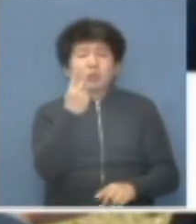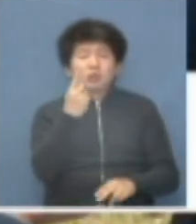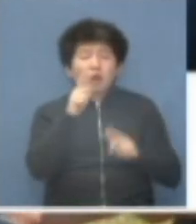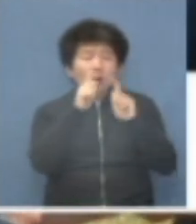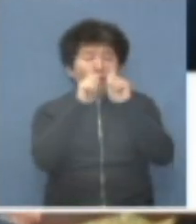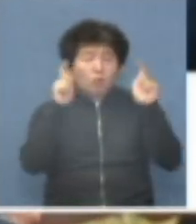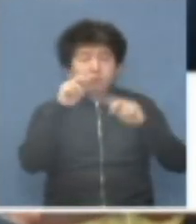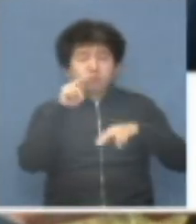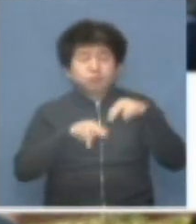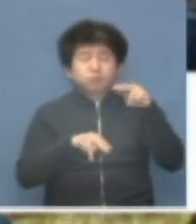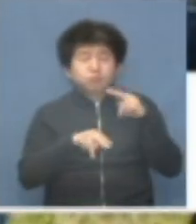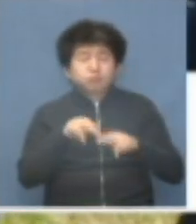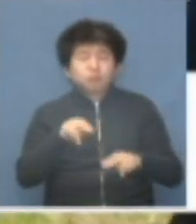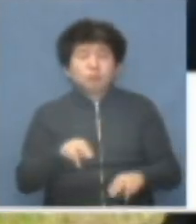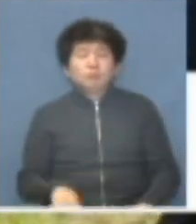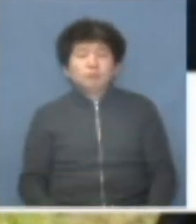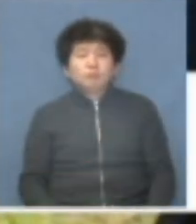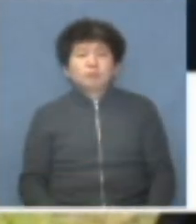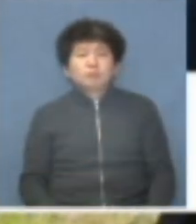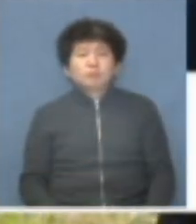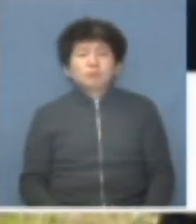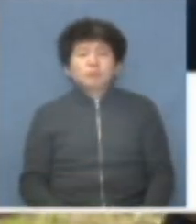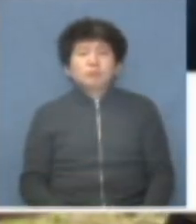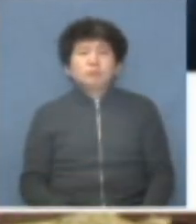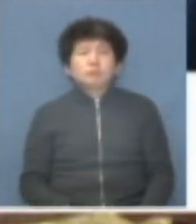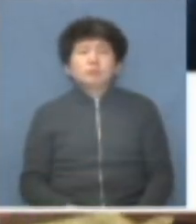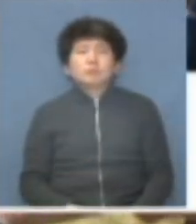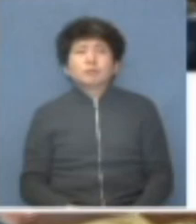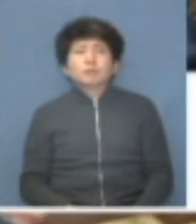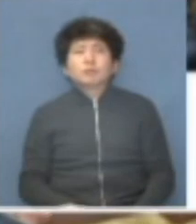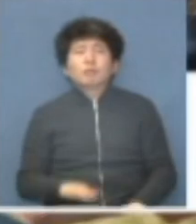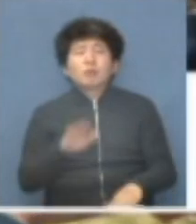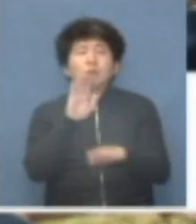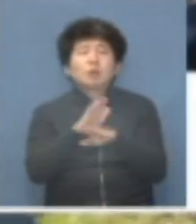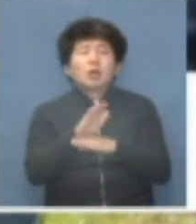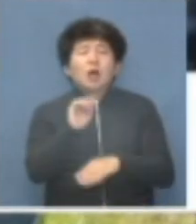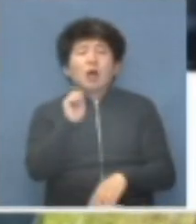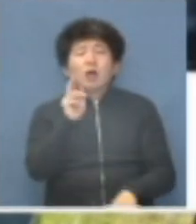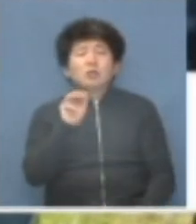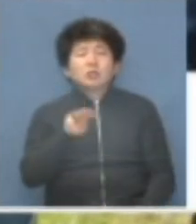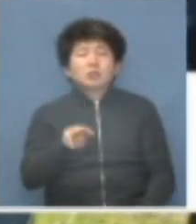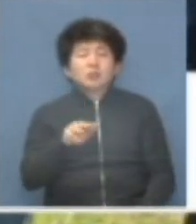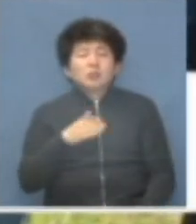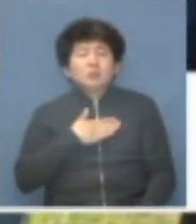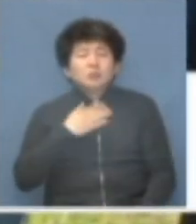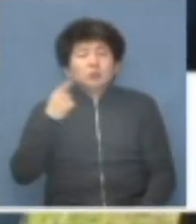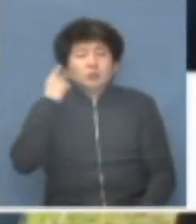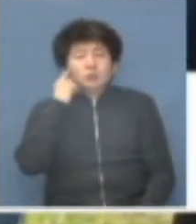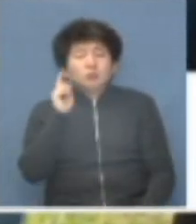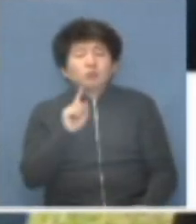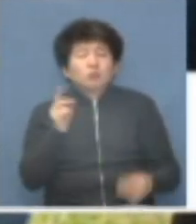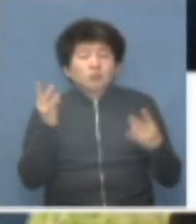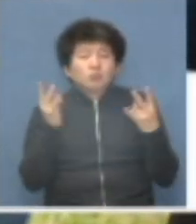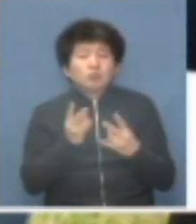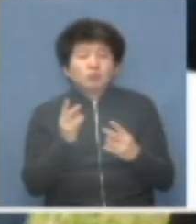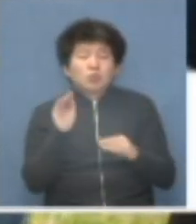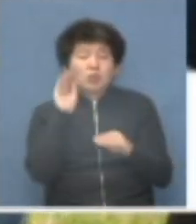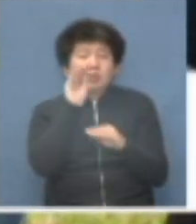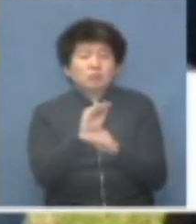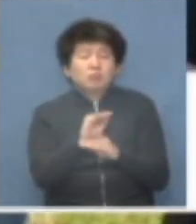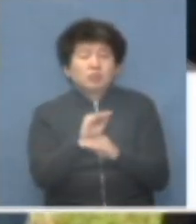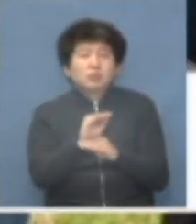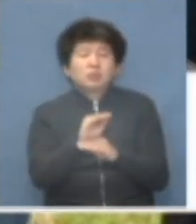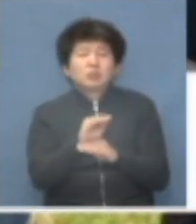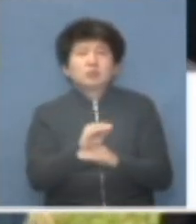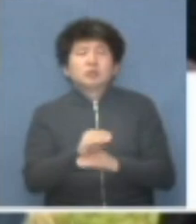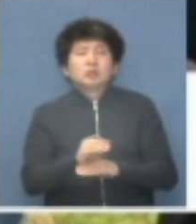то поручение акима области Ермека Бадельбаевича мы сейчас услышали, что здесь необходимо создавать дополнительную